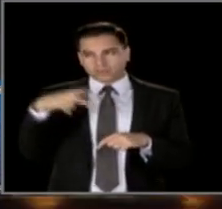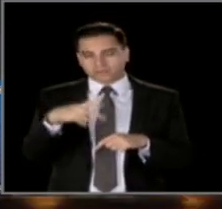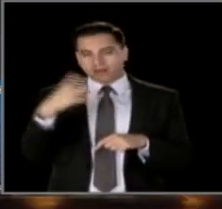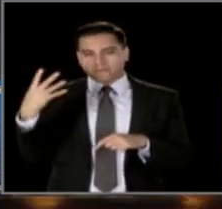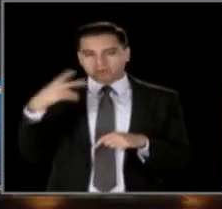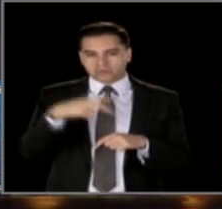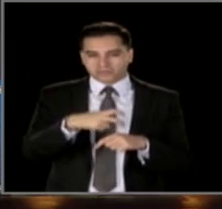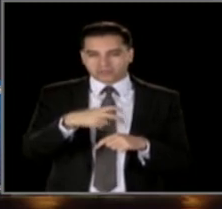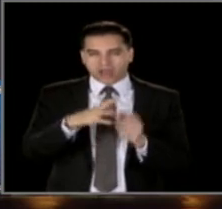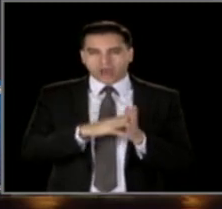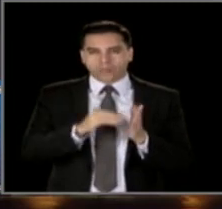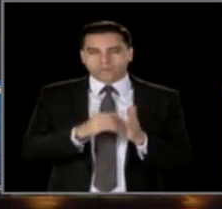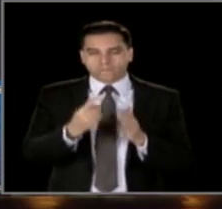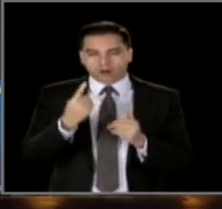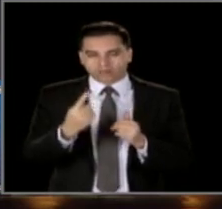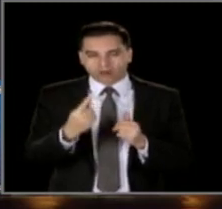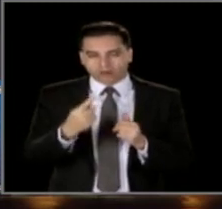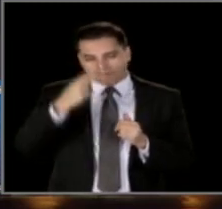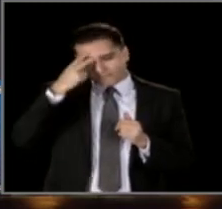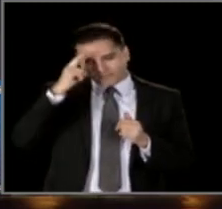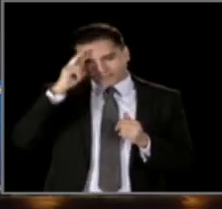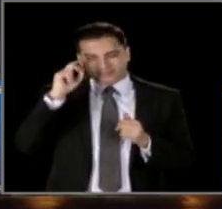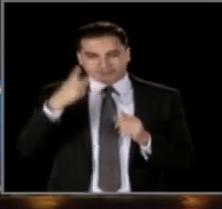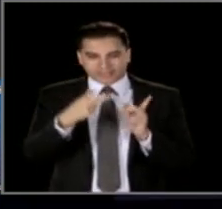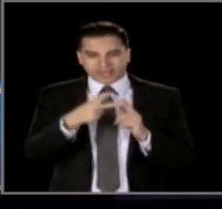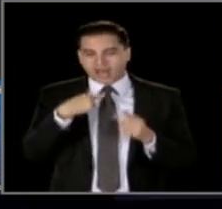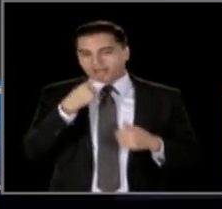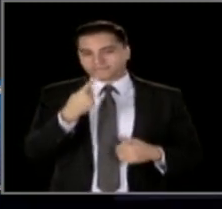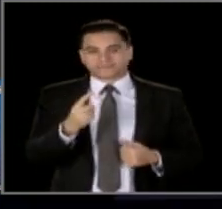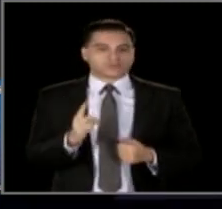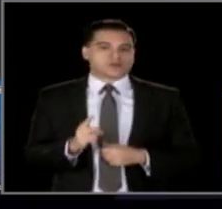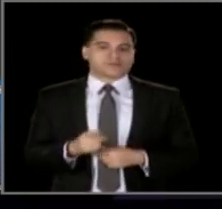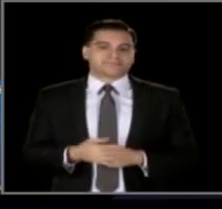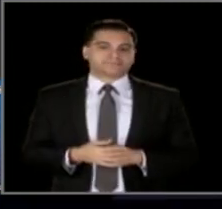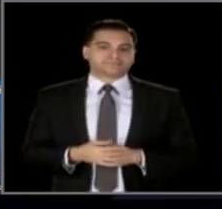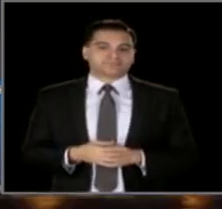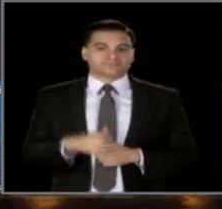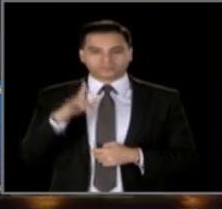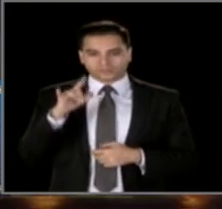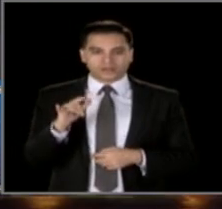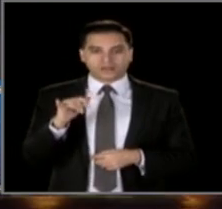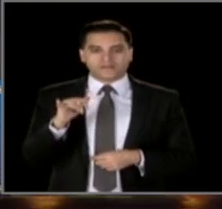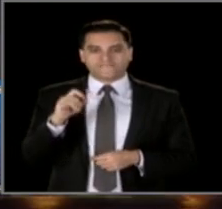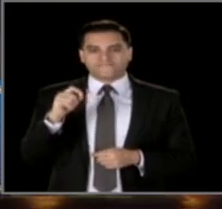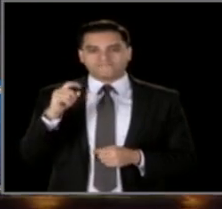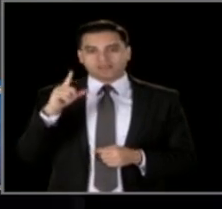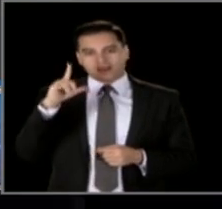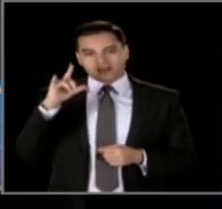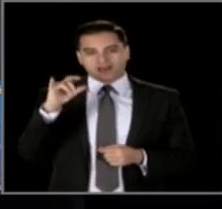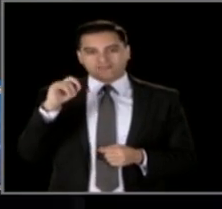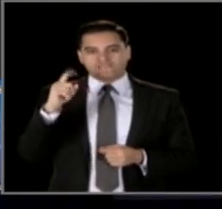83-84؟ ده أول مرة. تاني مرة مش هقول لك. ليفربول. إجابة